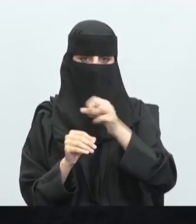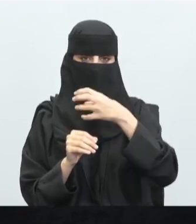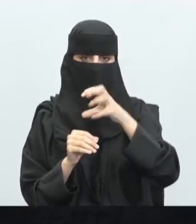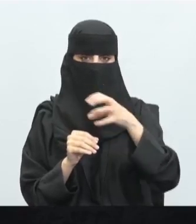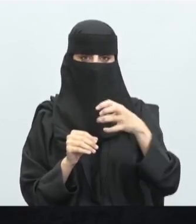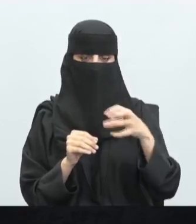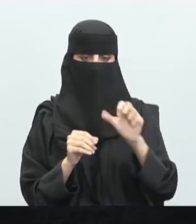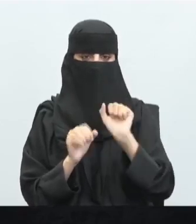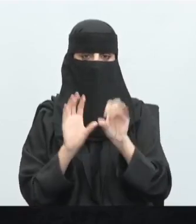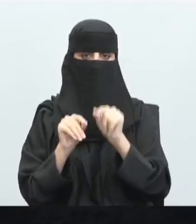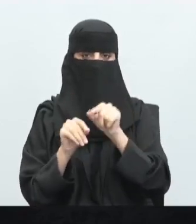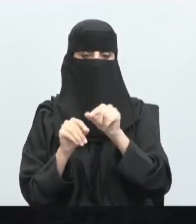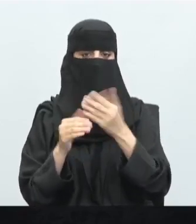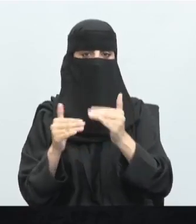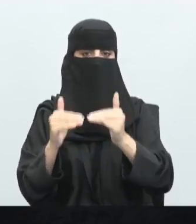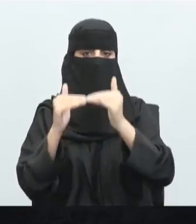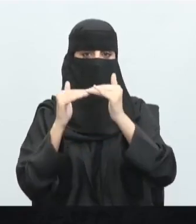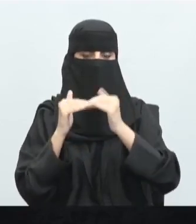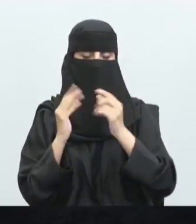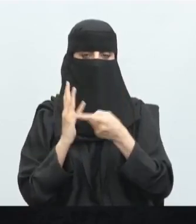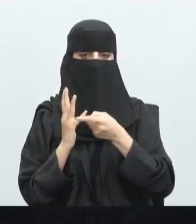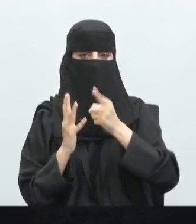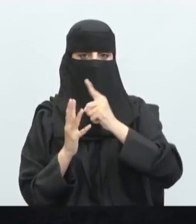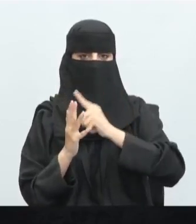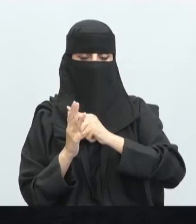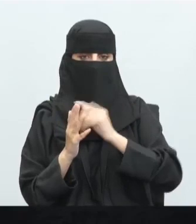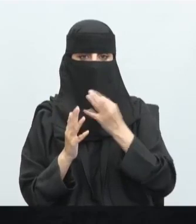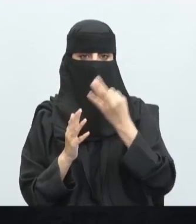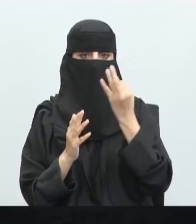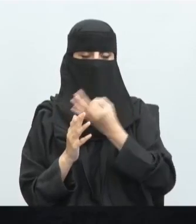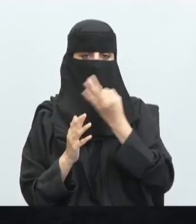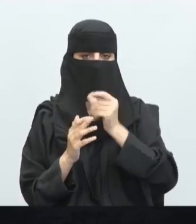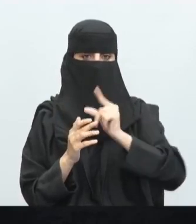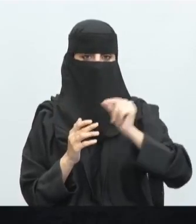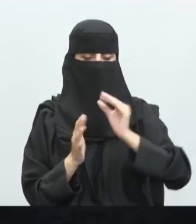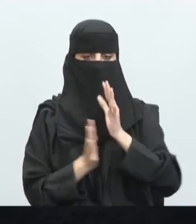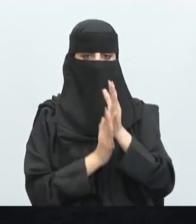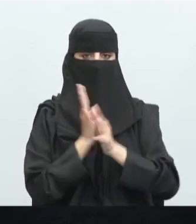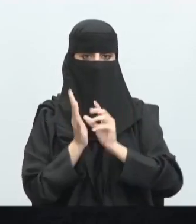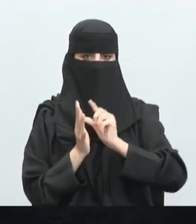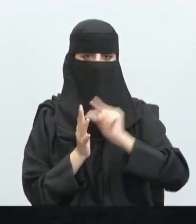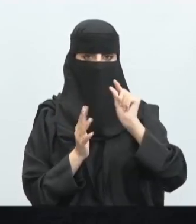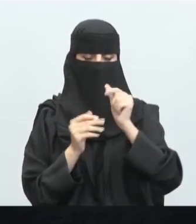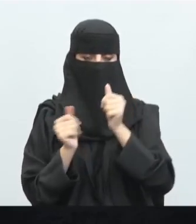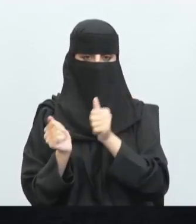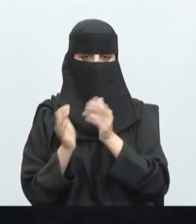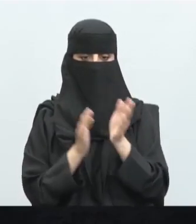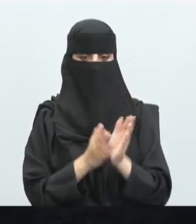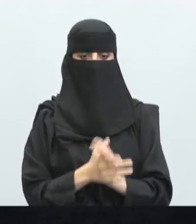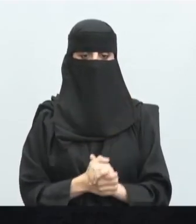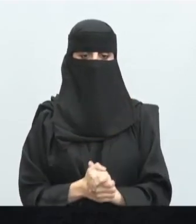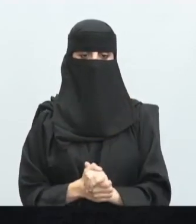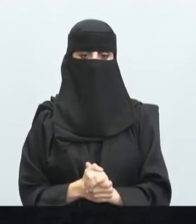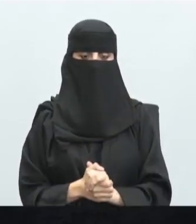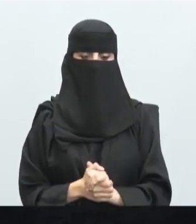الاجزاء تساعدني على سرعه وصحه لساني في سرد القصه